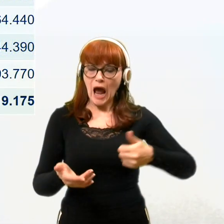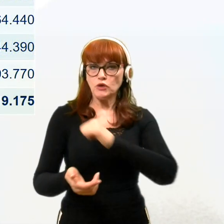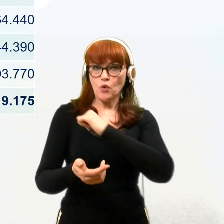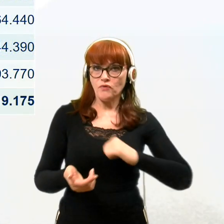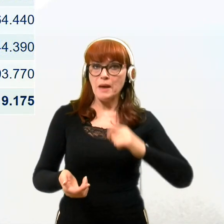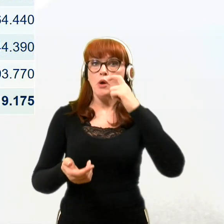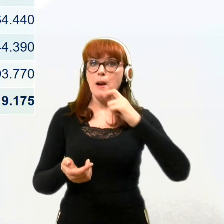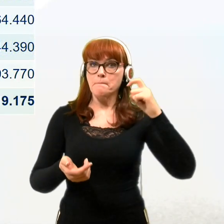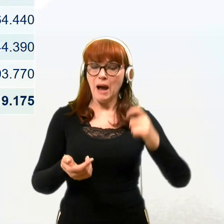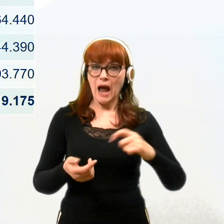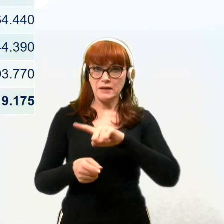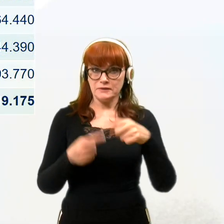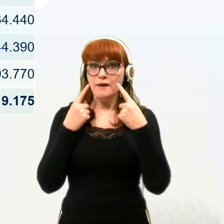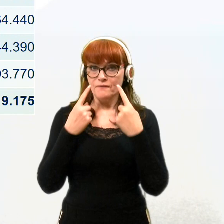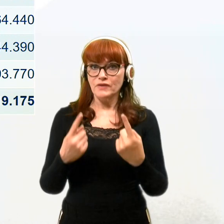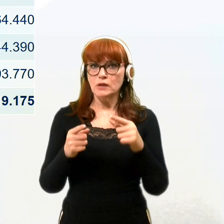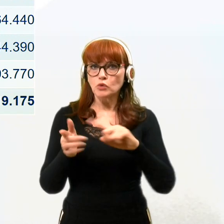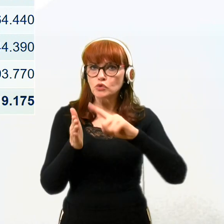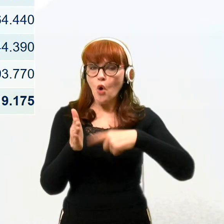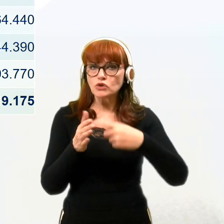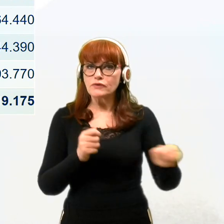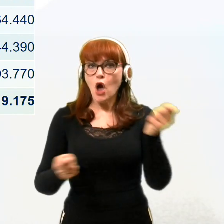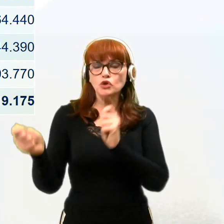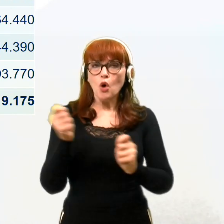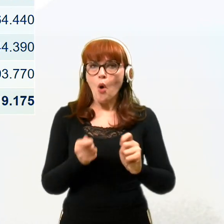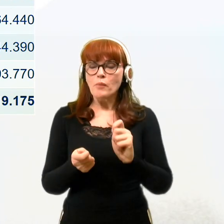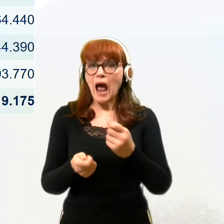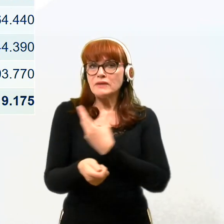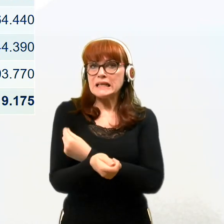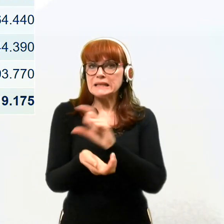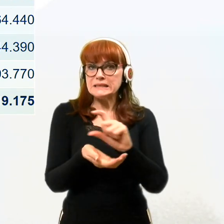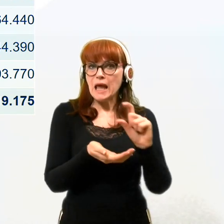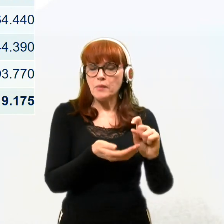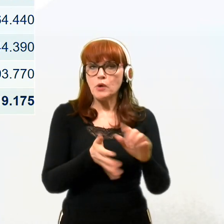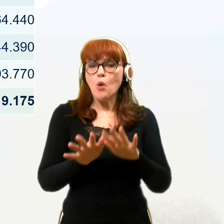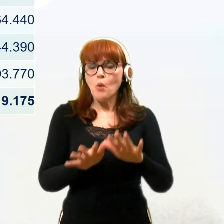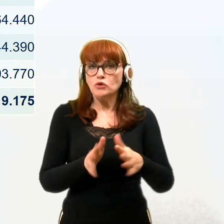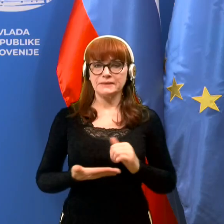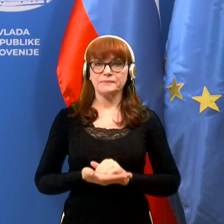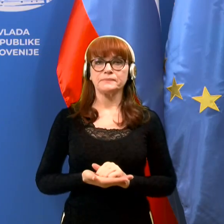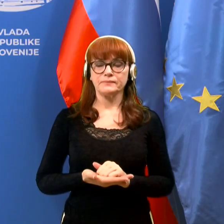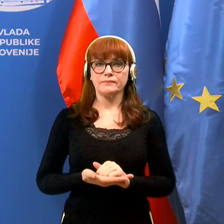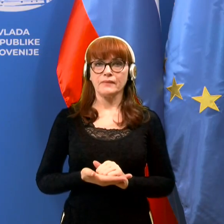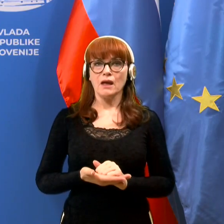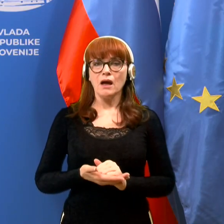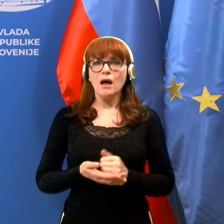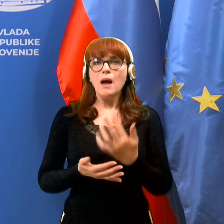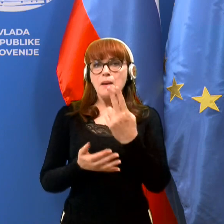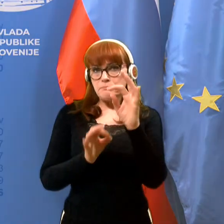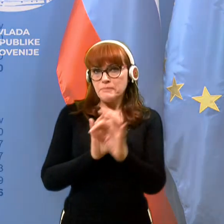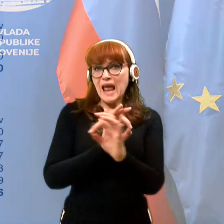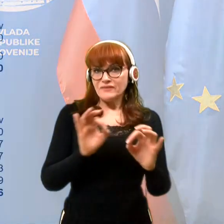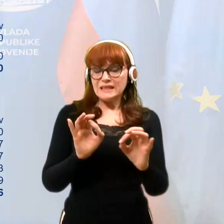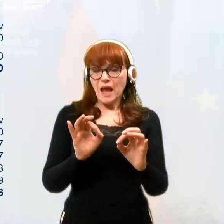februar, marec, vidimo, da nekako to število dobavljenih cepiv počasi narašča, vsak mesec jih je nekaj več. Predvidene dobave v